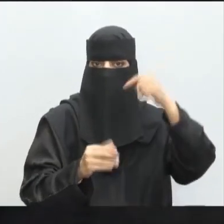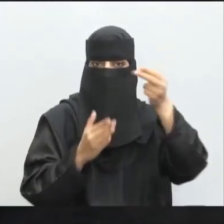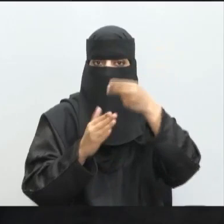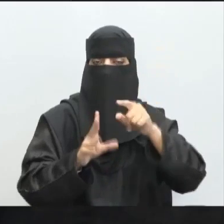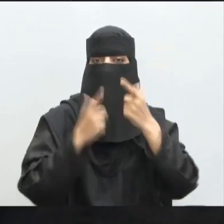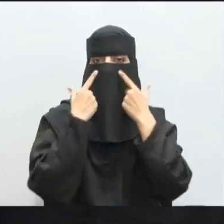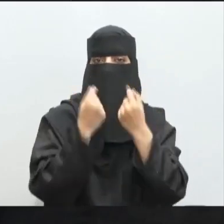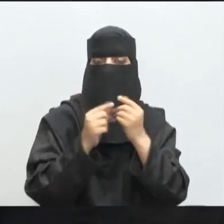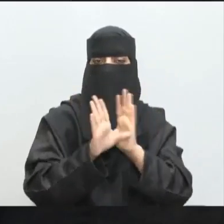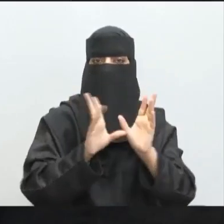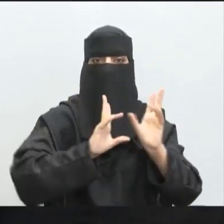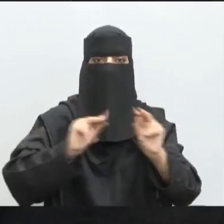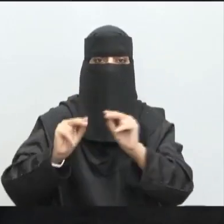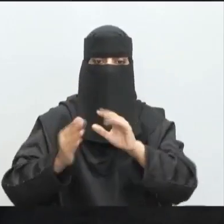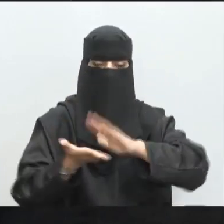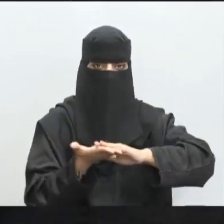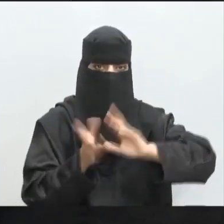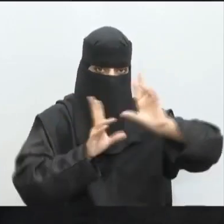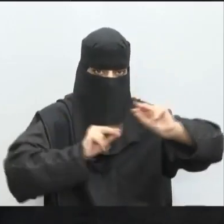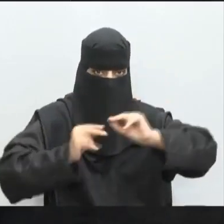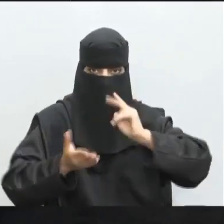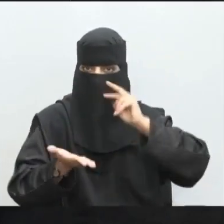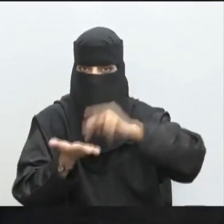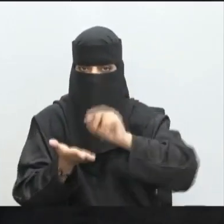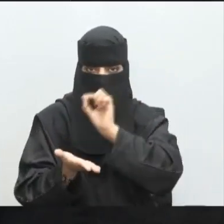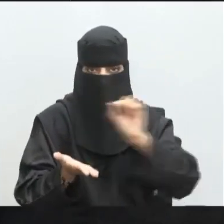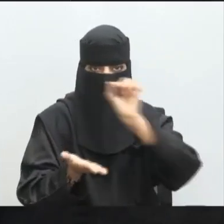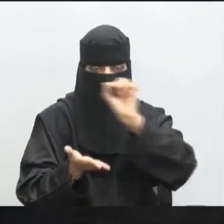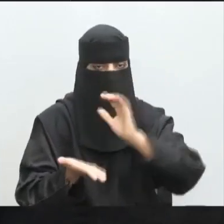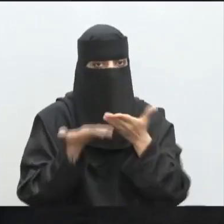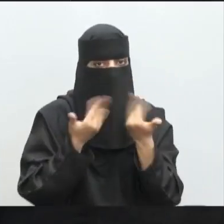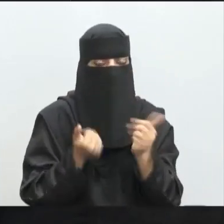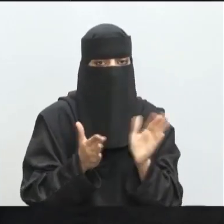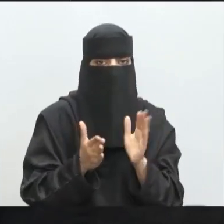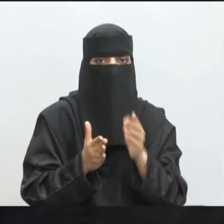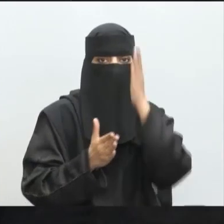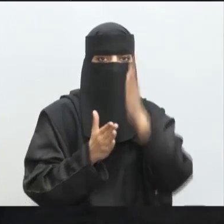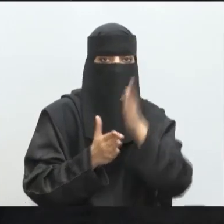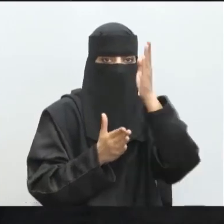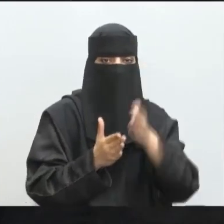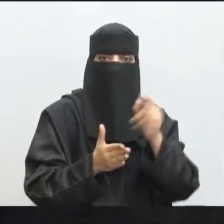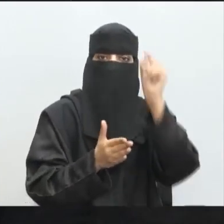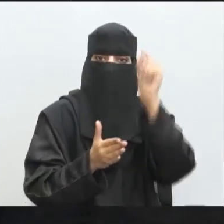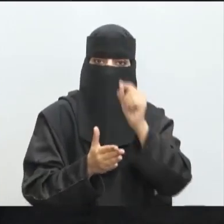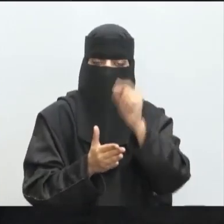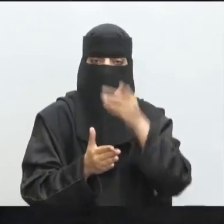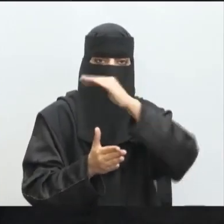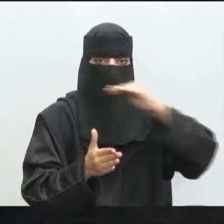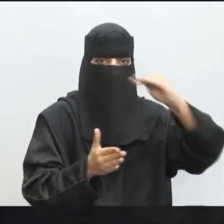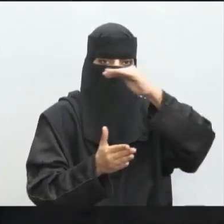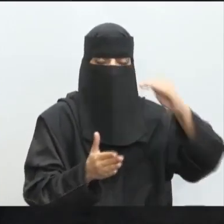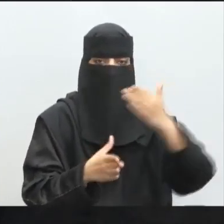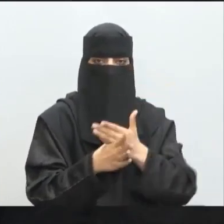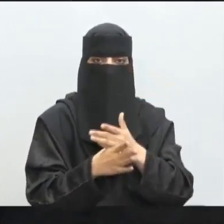الخريطه مثل تقسيم الارض سطح الارض الى دوائر عرض وخطوط طول دوائر العرض